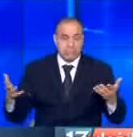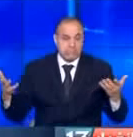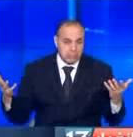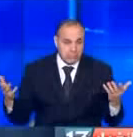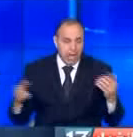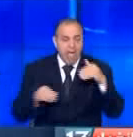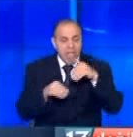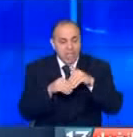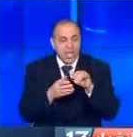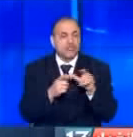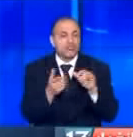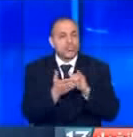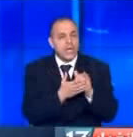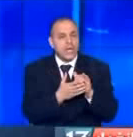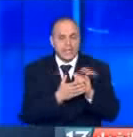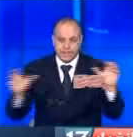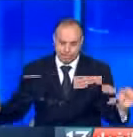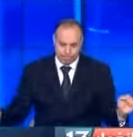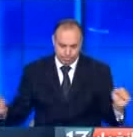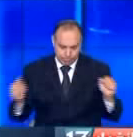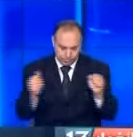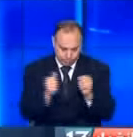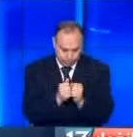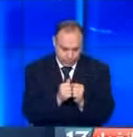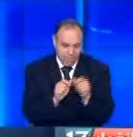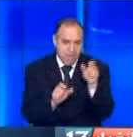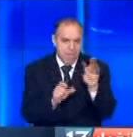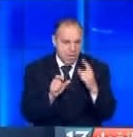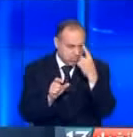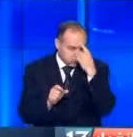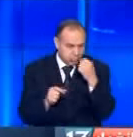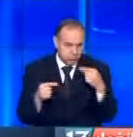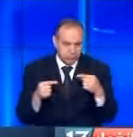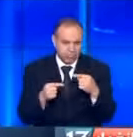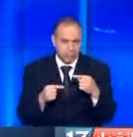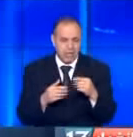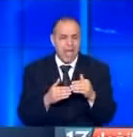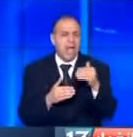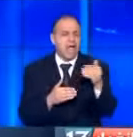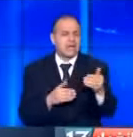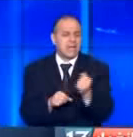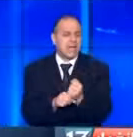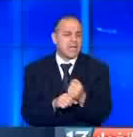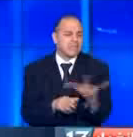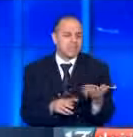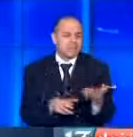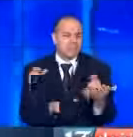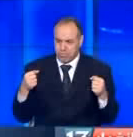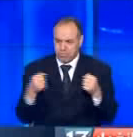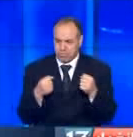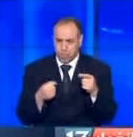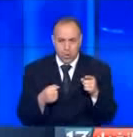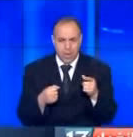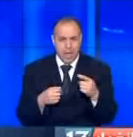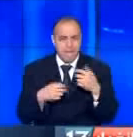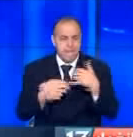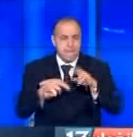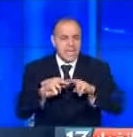مثلا احنا قاعدين تويكا نشوفوا نهديوا في النفوس وقاعدين ان شاء الله باش نحافظوا على سلامه الطيران